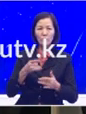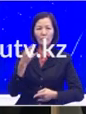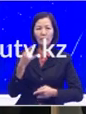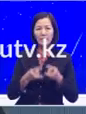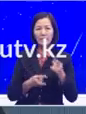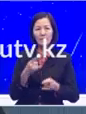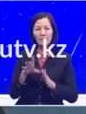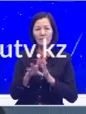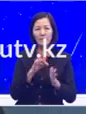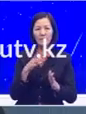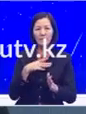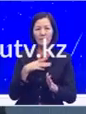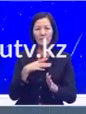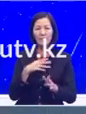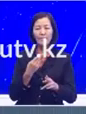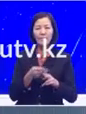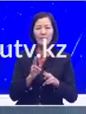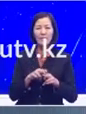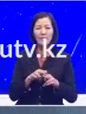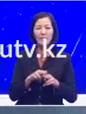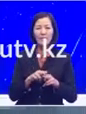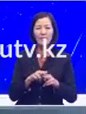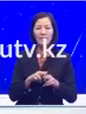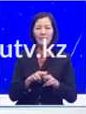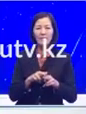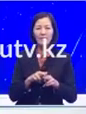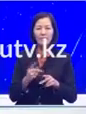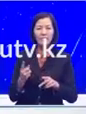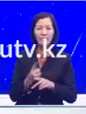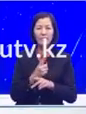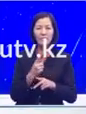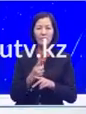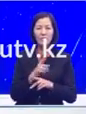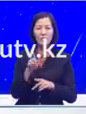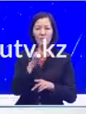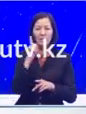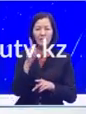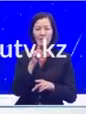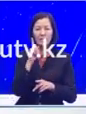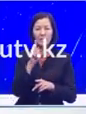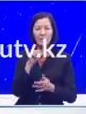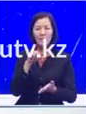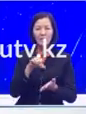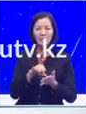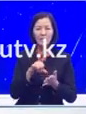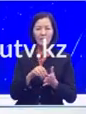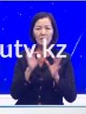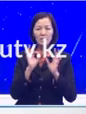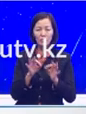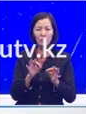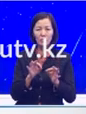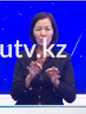бойынша анықталды. Ең бірінші байқалған нәрсе жүрегі жастардың көп қатысуы, әрине құптарлық.